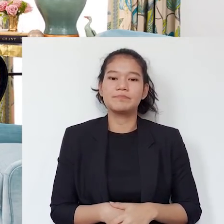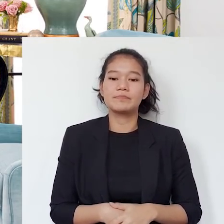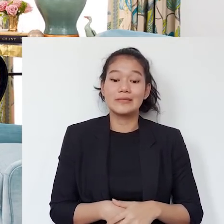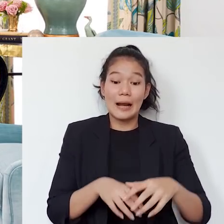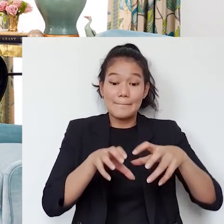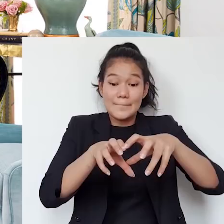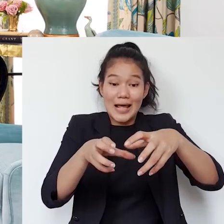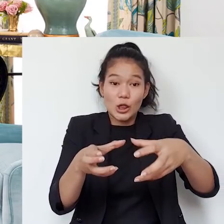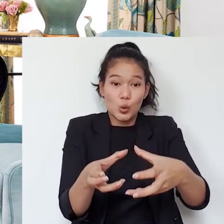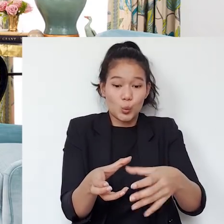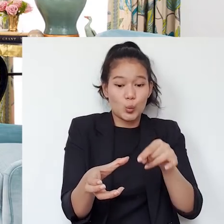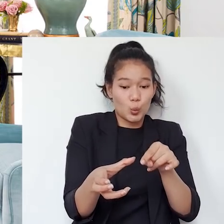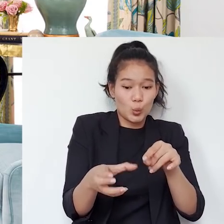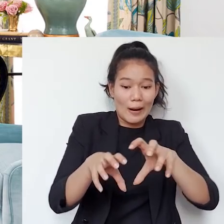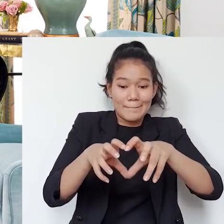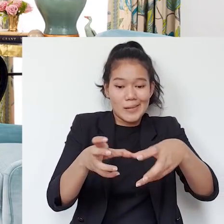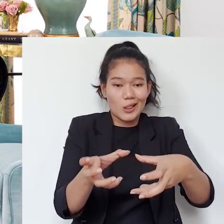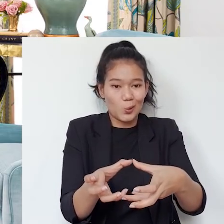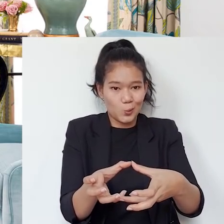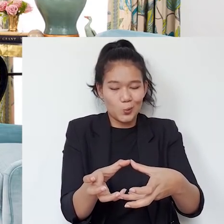batu